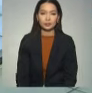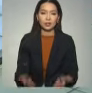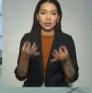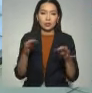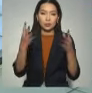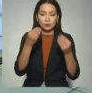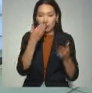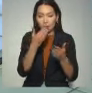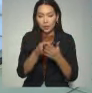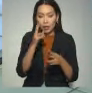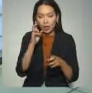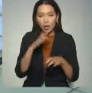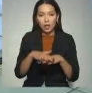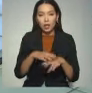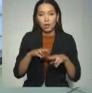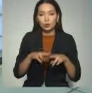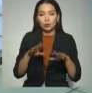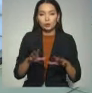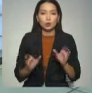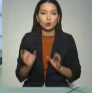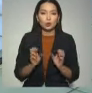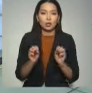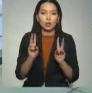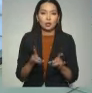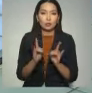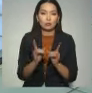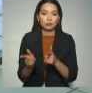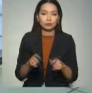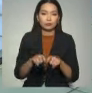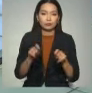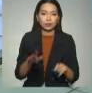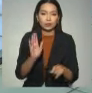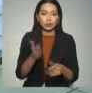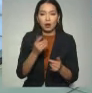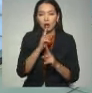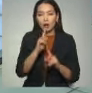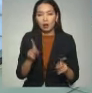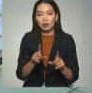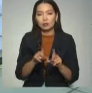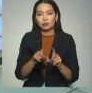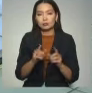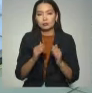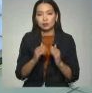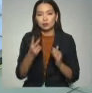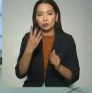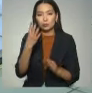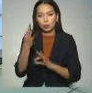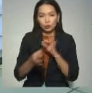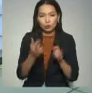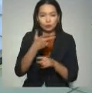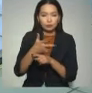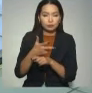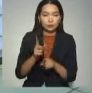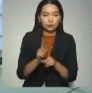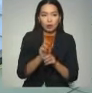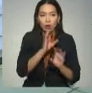Тәуелсіздік күні қарсаңында елордада студенттерге арналған жатақхана пайдалануға берілді. Оның ерекшелігі ғимарат 24 сағаттық бейнебақылау жүйесімен